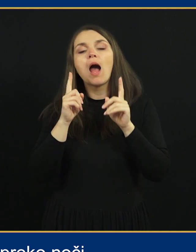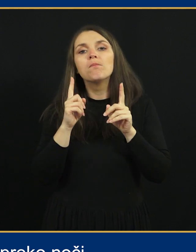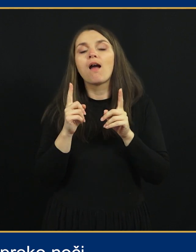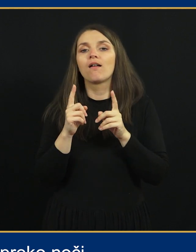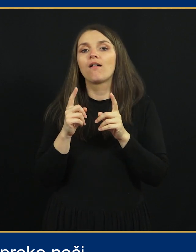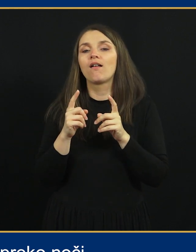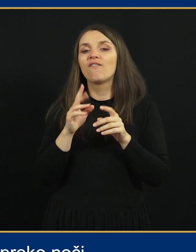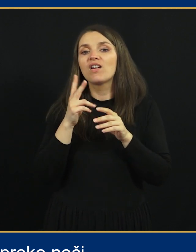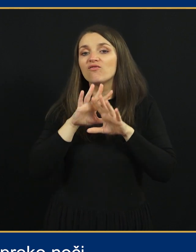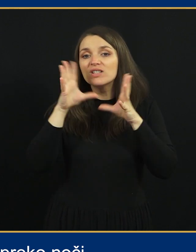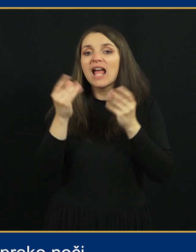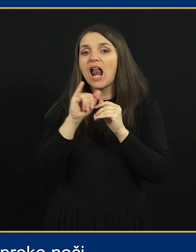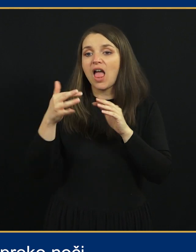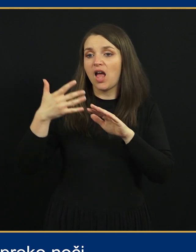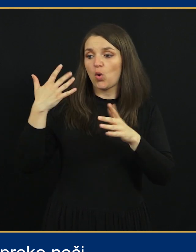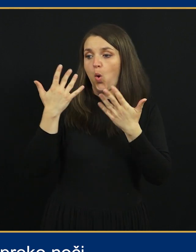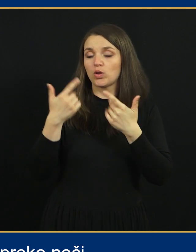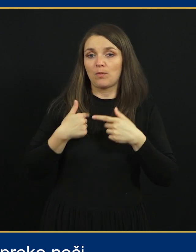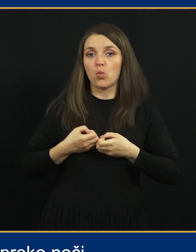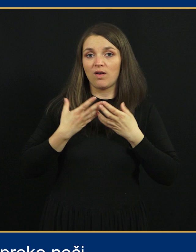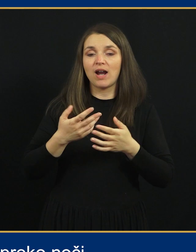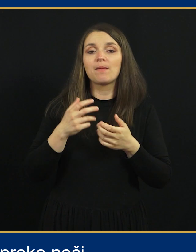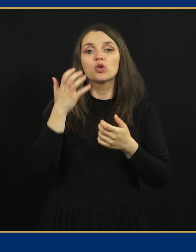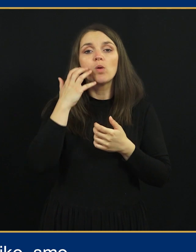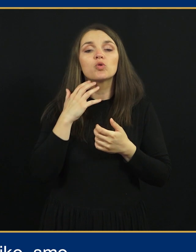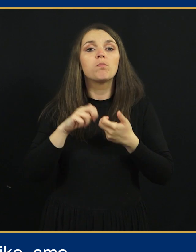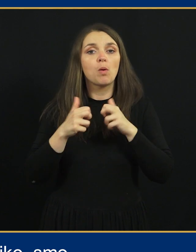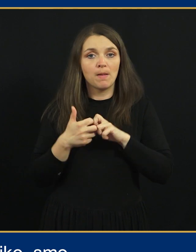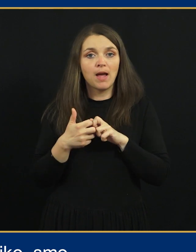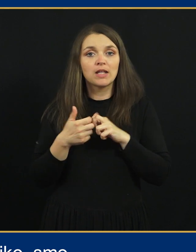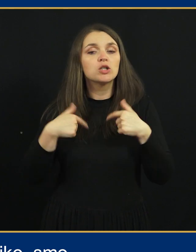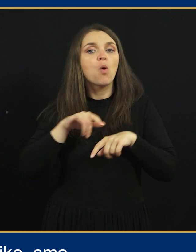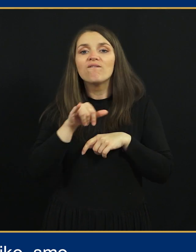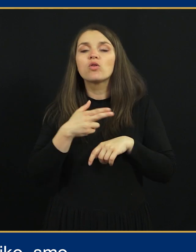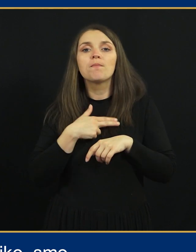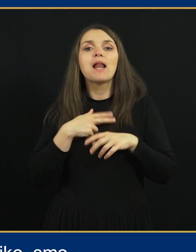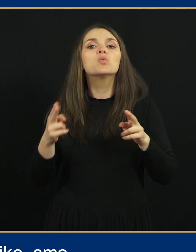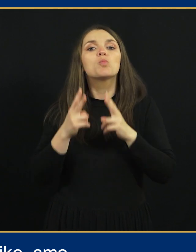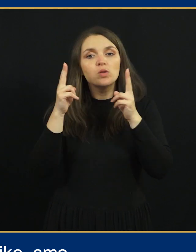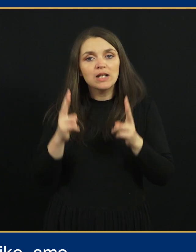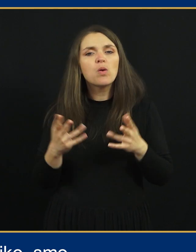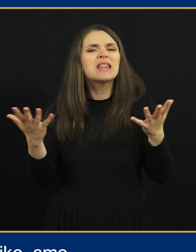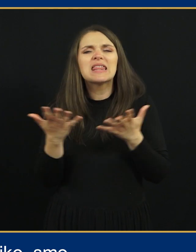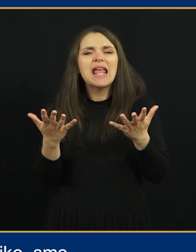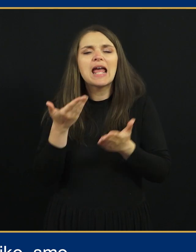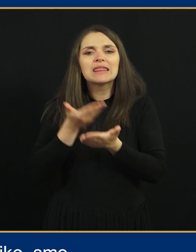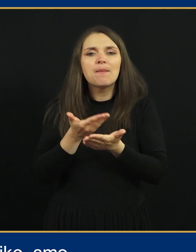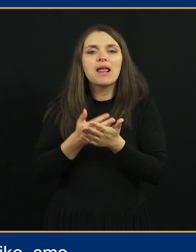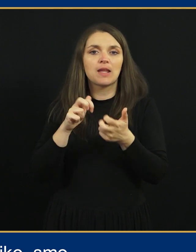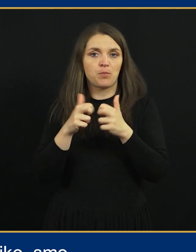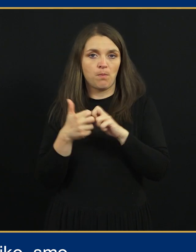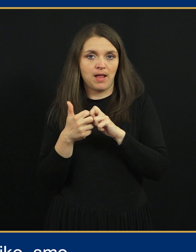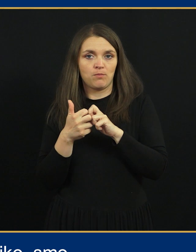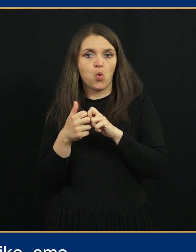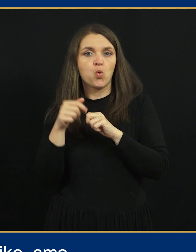noči, vendar pa v vseh teh letih, kolikor jaz se ukvarjam z romsko problematiko, smo vedno mer izpostavili